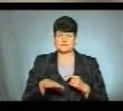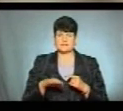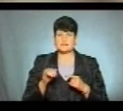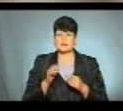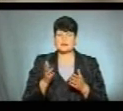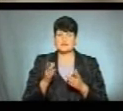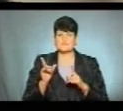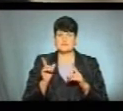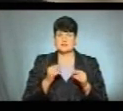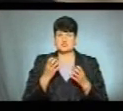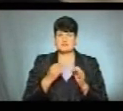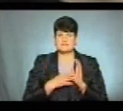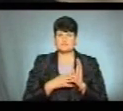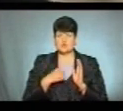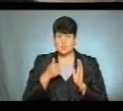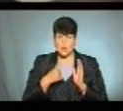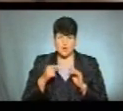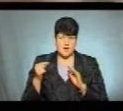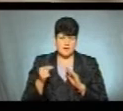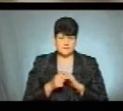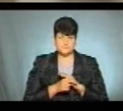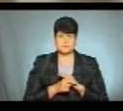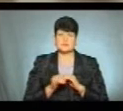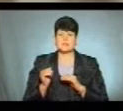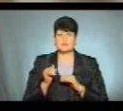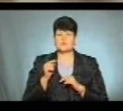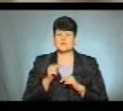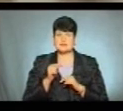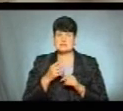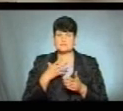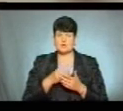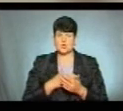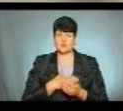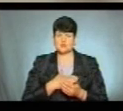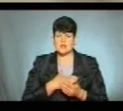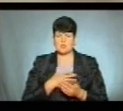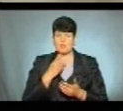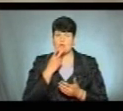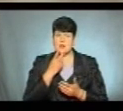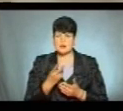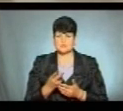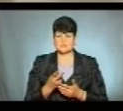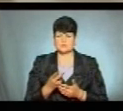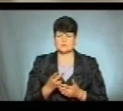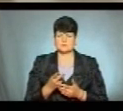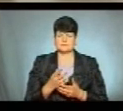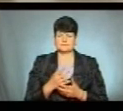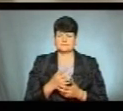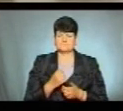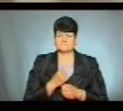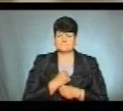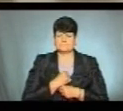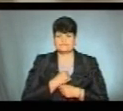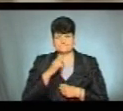які виїхали ще в 90-х роках. І вони своєю душею тут показують тугу за